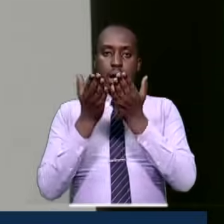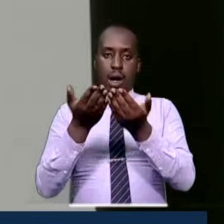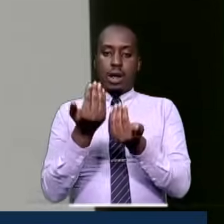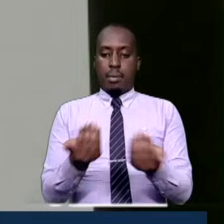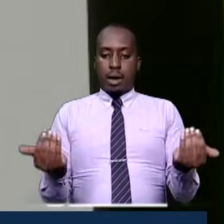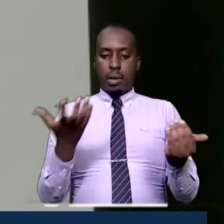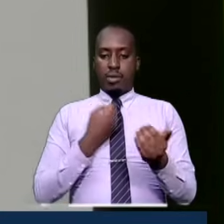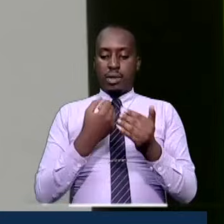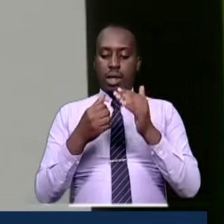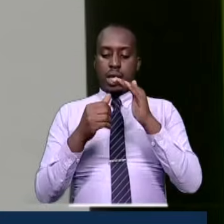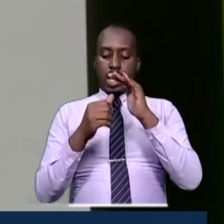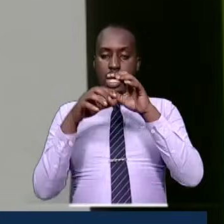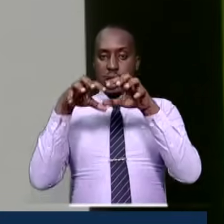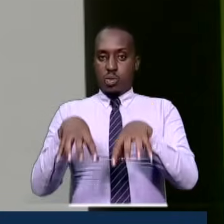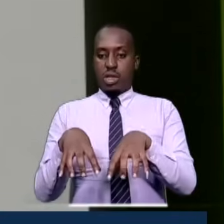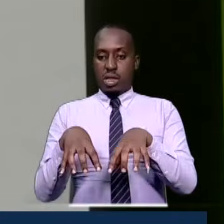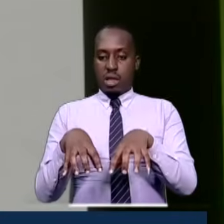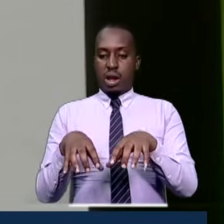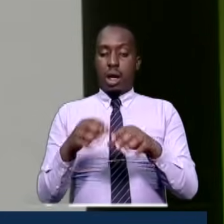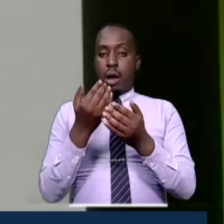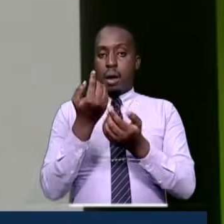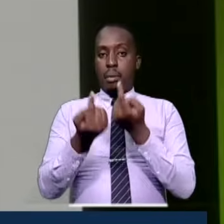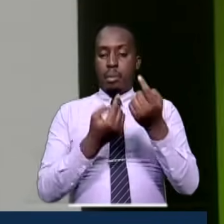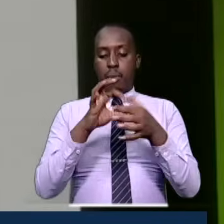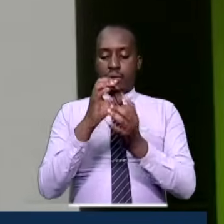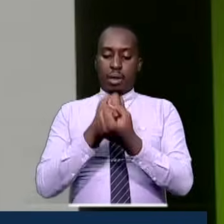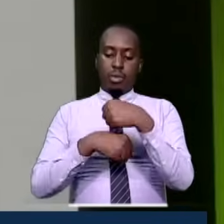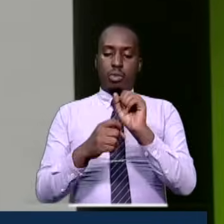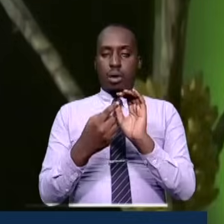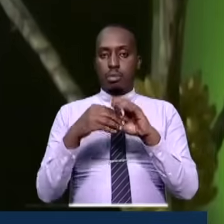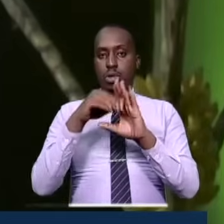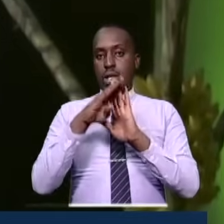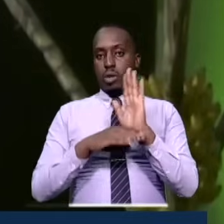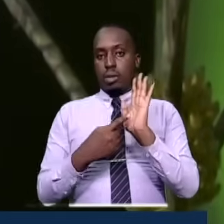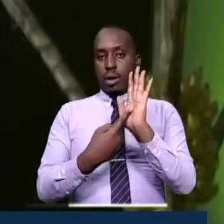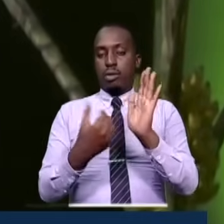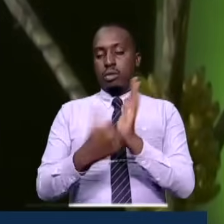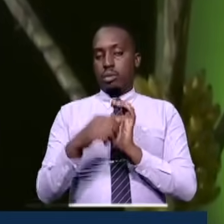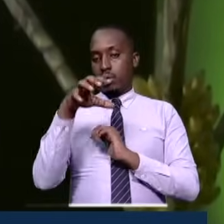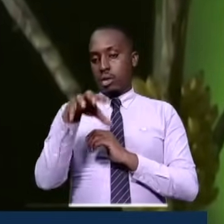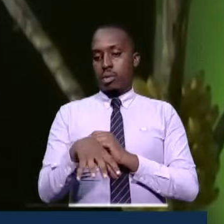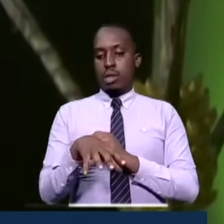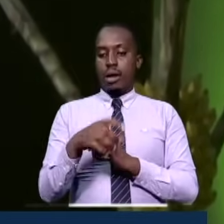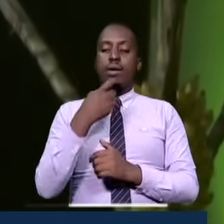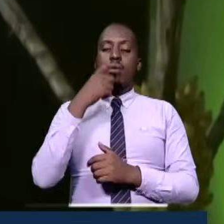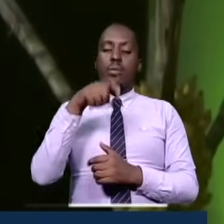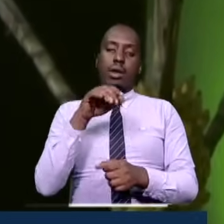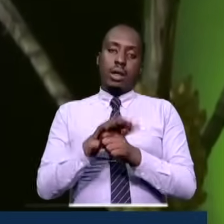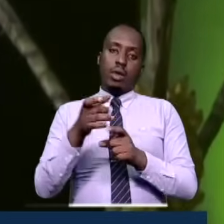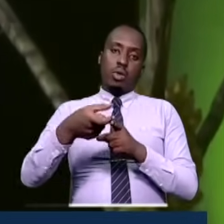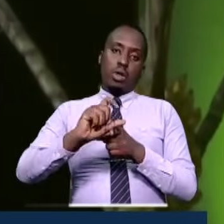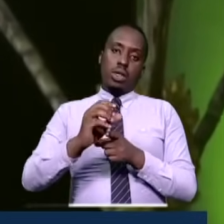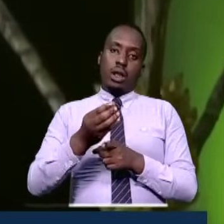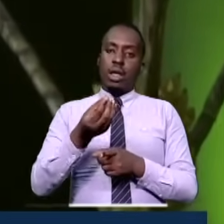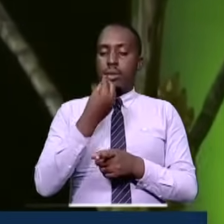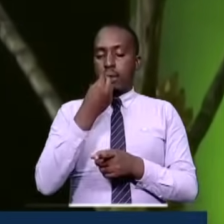bafite igwingira. Bamwe mu bafatanyabikorwa muri iyi gahunda bagaragaza ko ku kibazo cy'igwingira ari ngombwa kongera ibiribwa